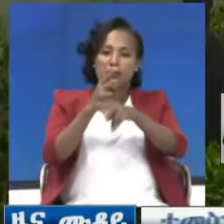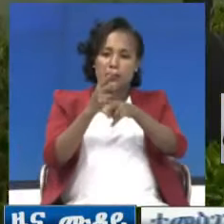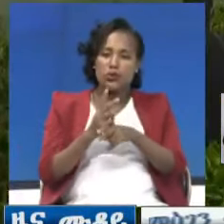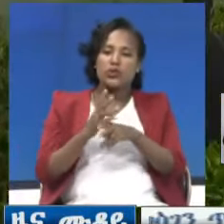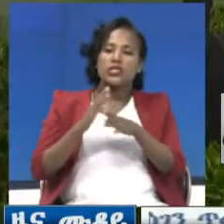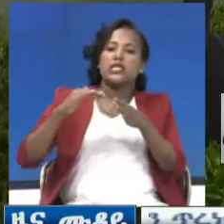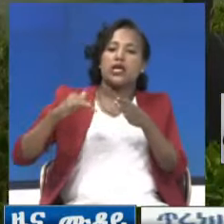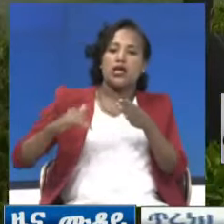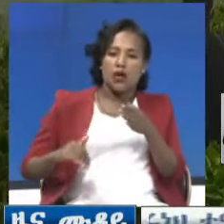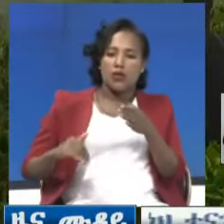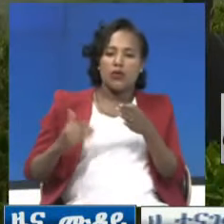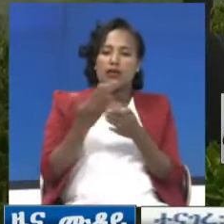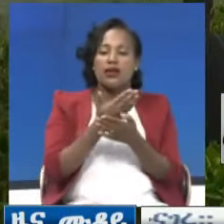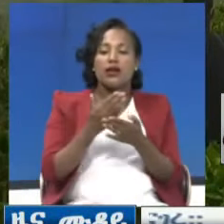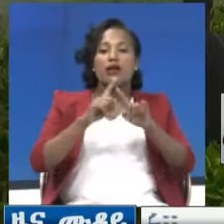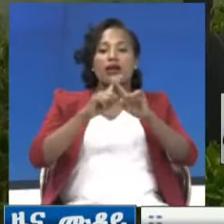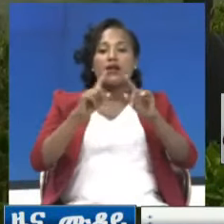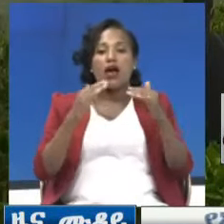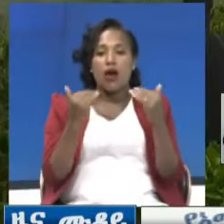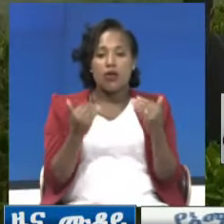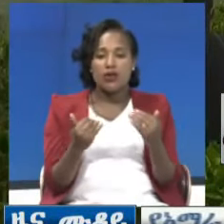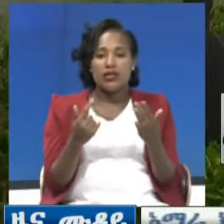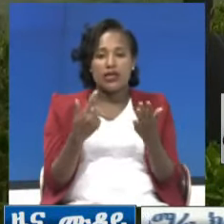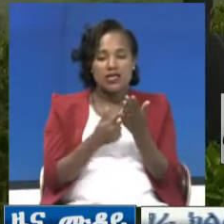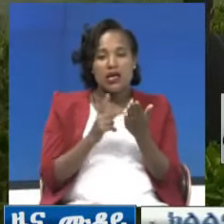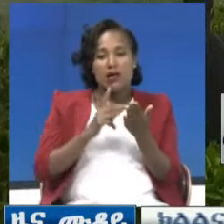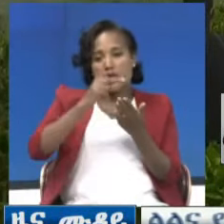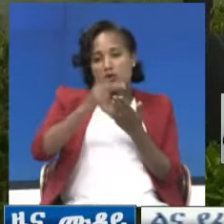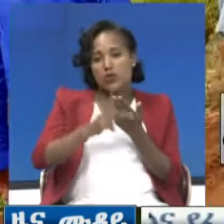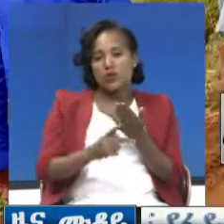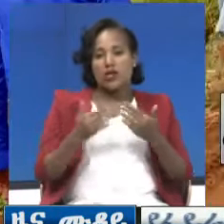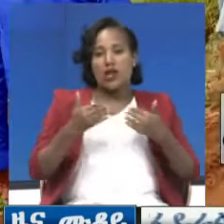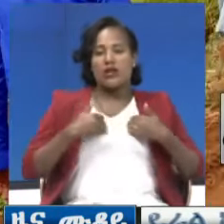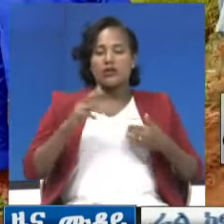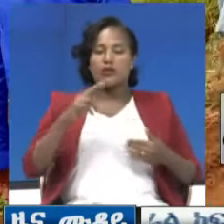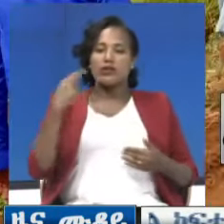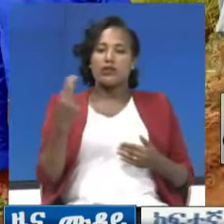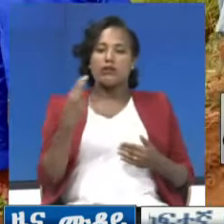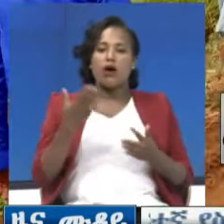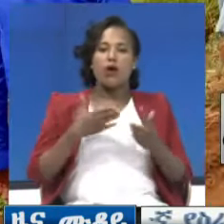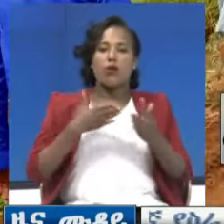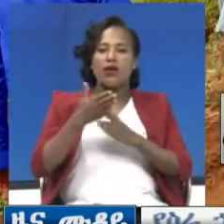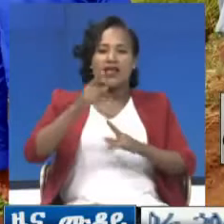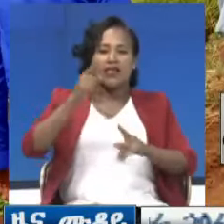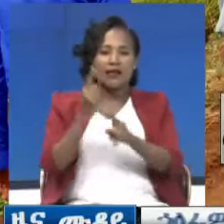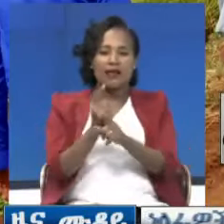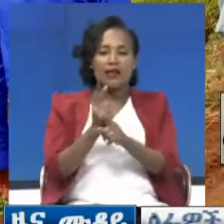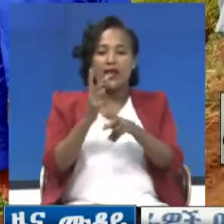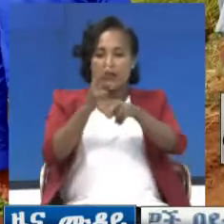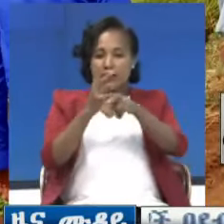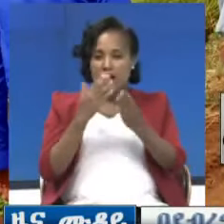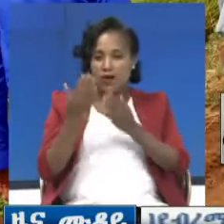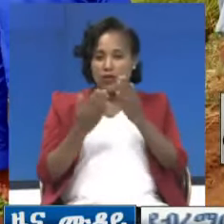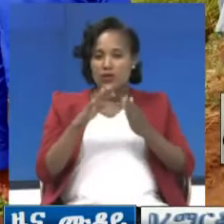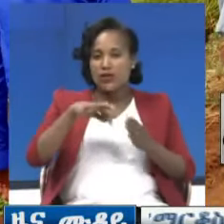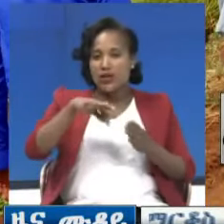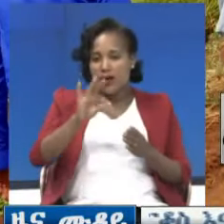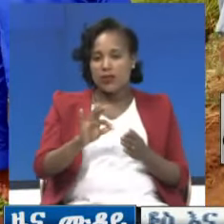ይዘገያሉ። ነገር ግን አሁን እነዚህ ፕሮጀክቶች ካላቸው ፋይዳ አንጻር ተገቢውን የብድር አገልግሎት